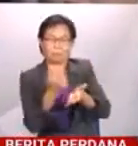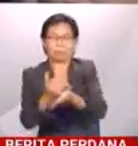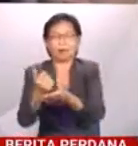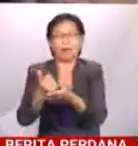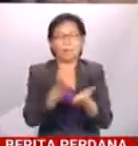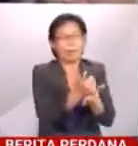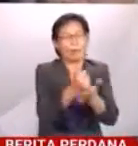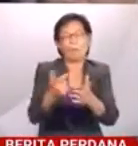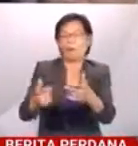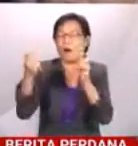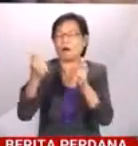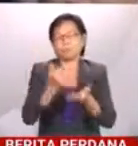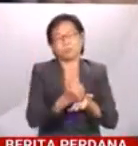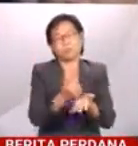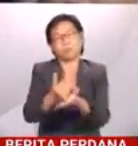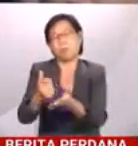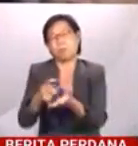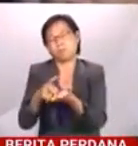dengan segera, di mana